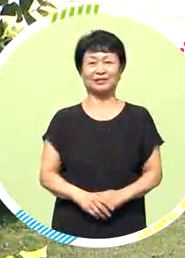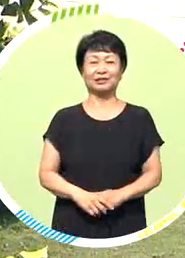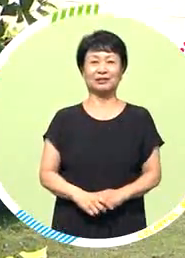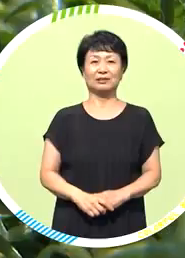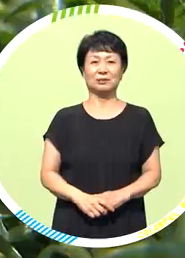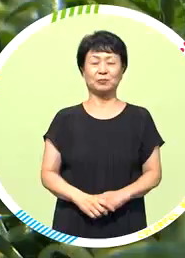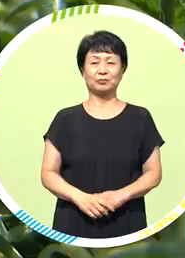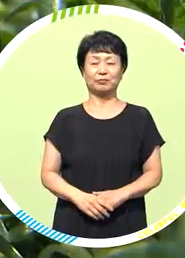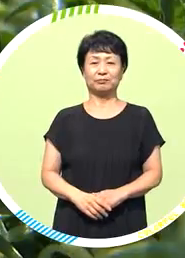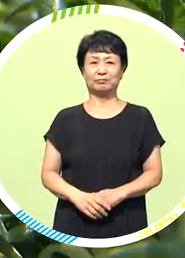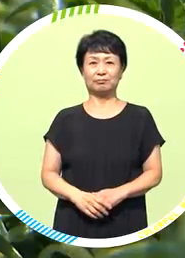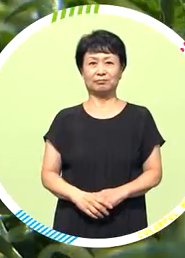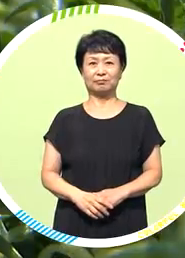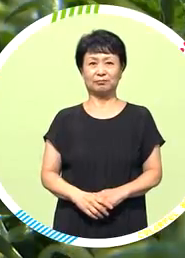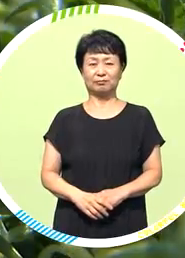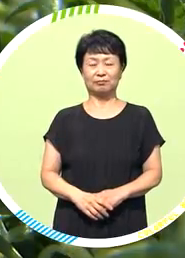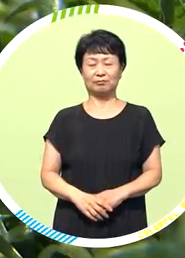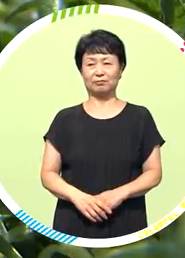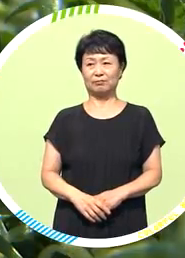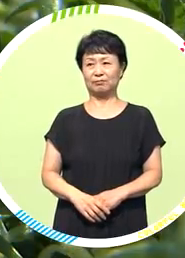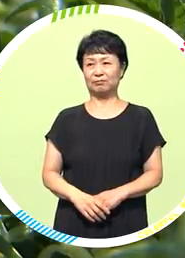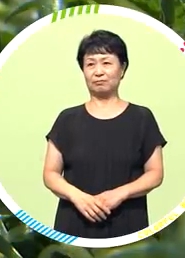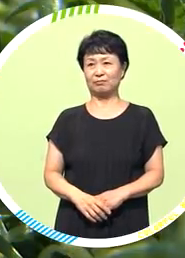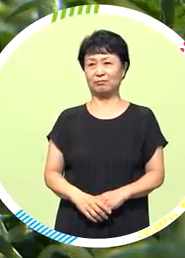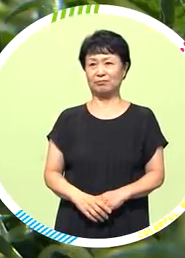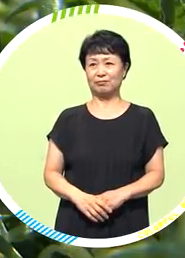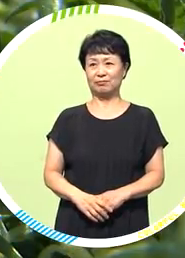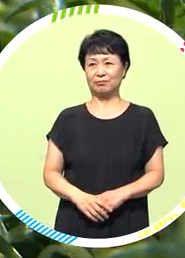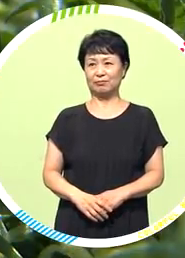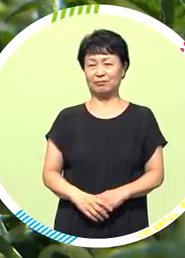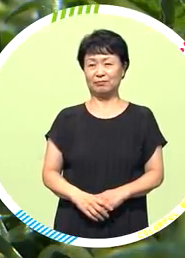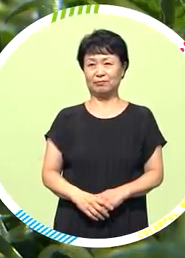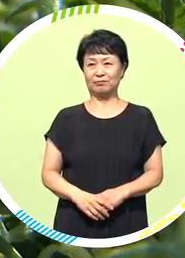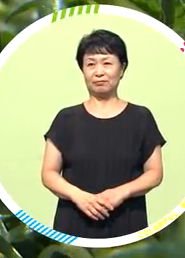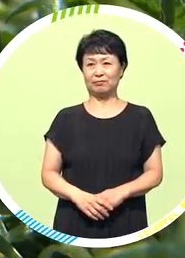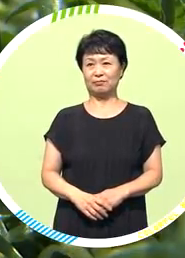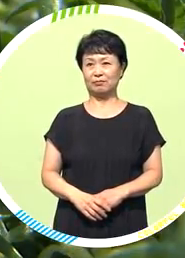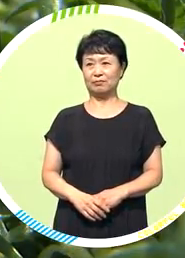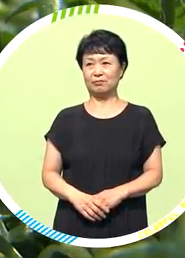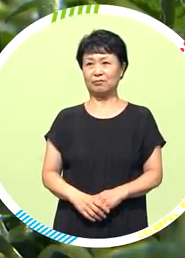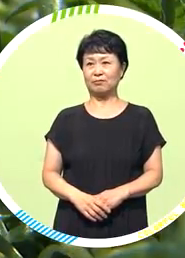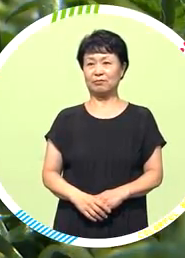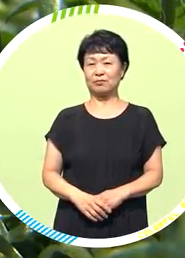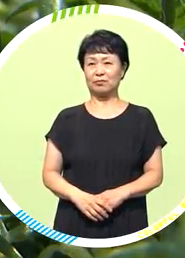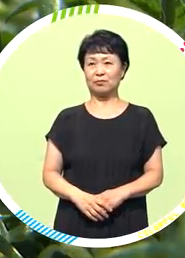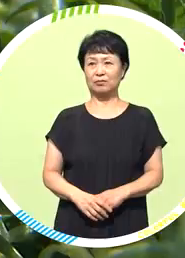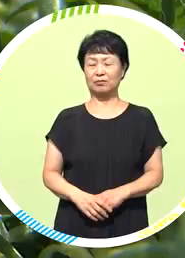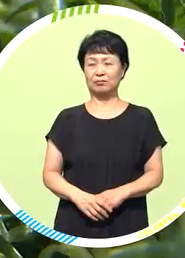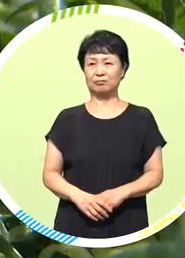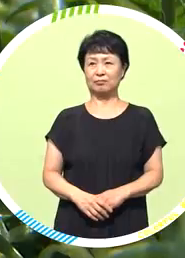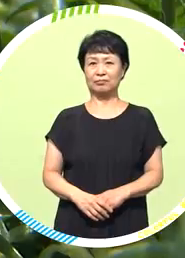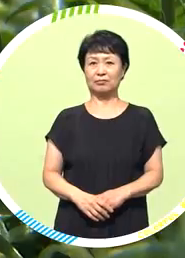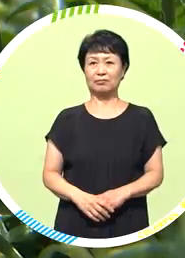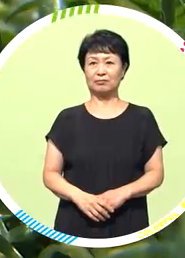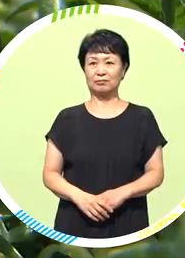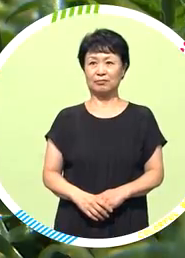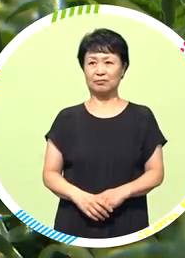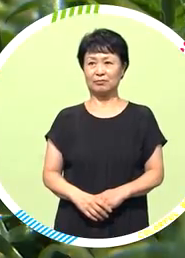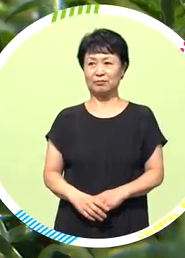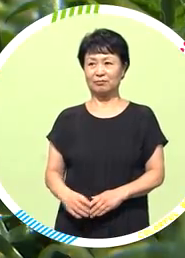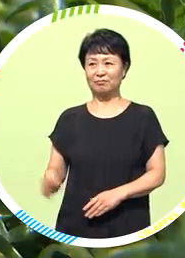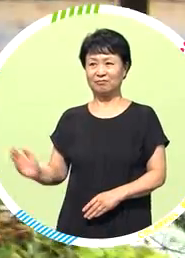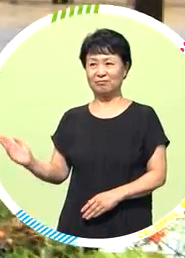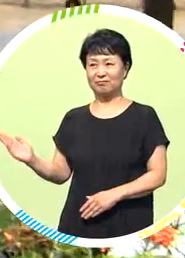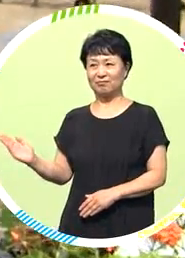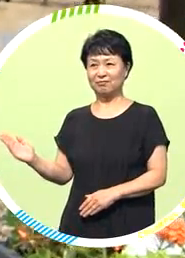。 これからなんですね。 難しいんですね。 こうやってたくさ